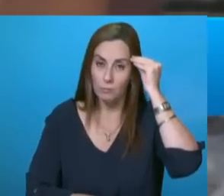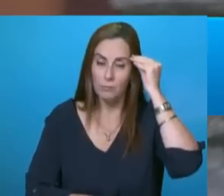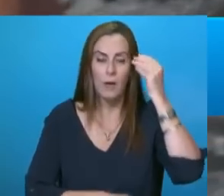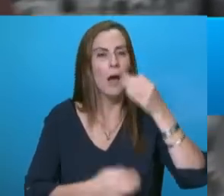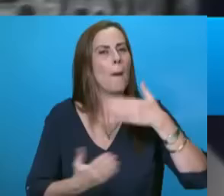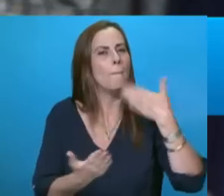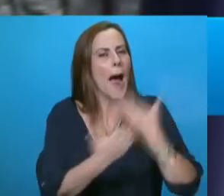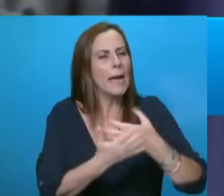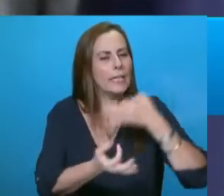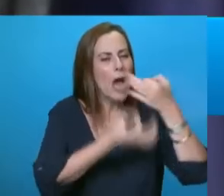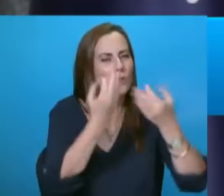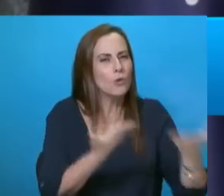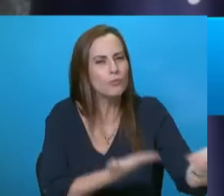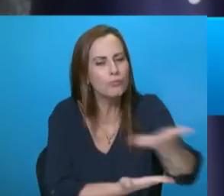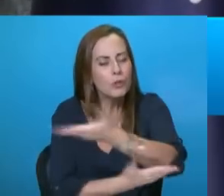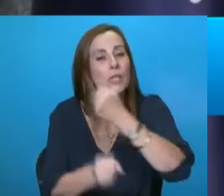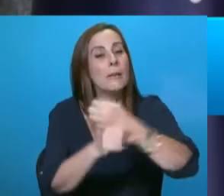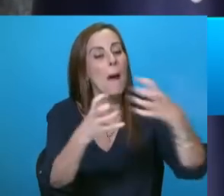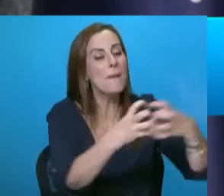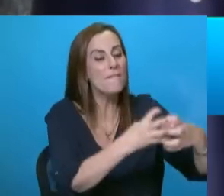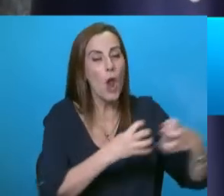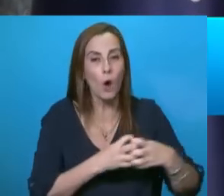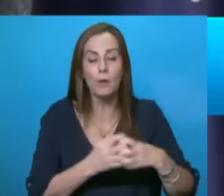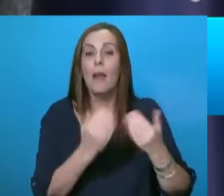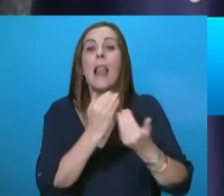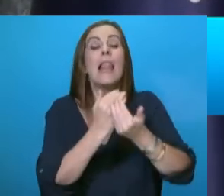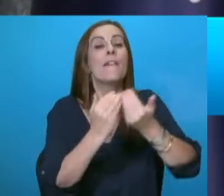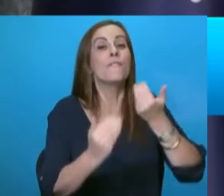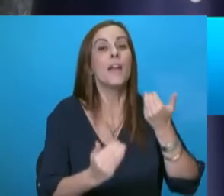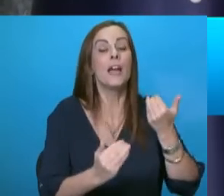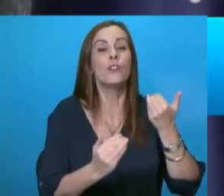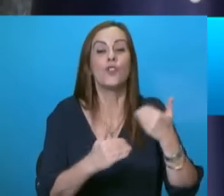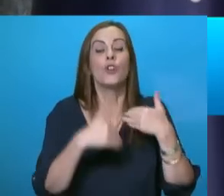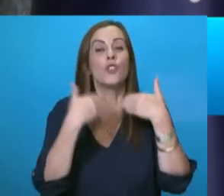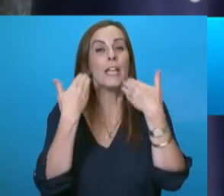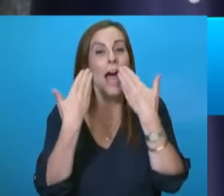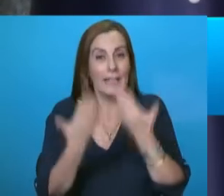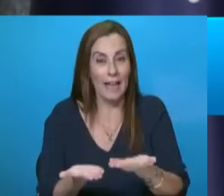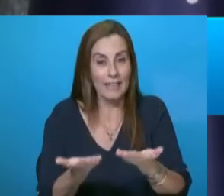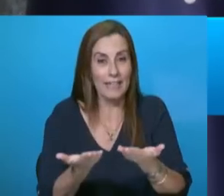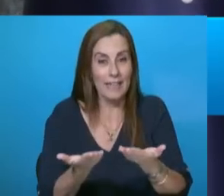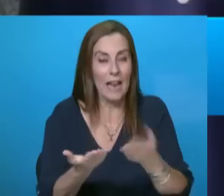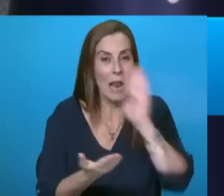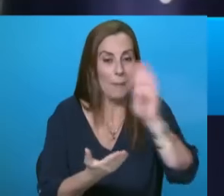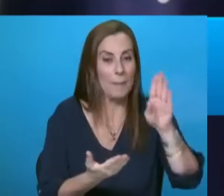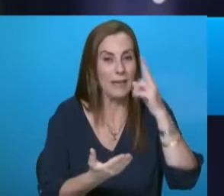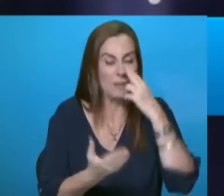ההתייעצויות שקיימתי עם הסיעות טרם הטלת מלאכת הרכבת הממשלה,